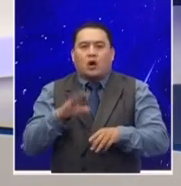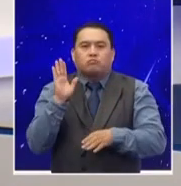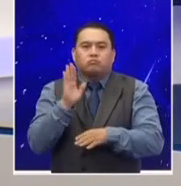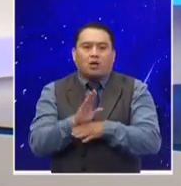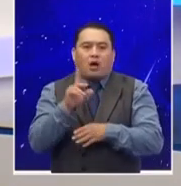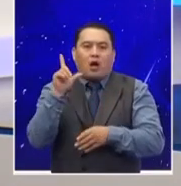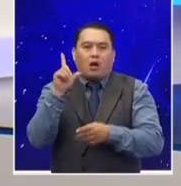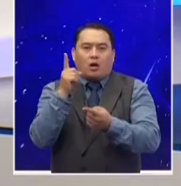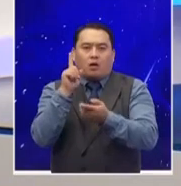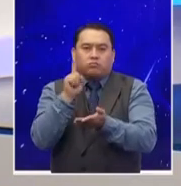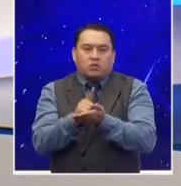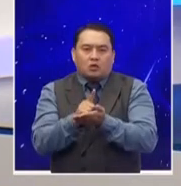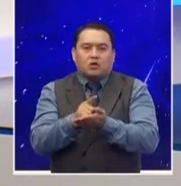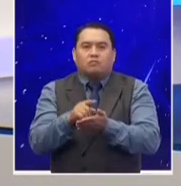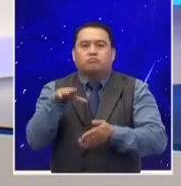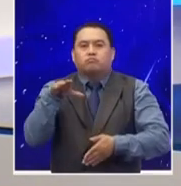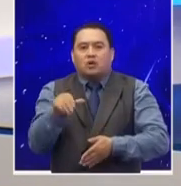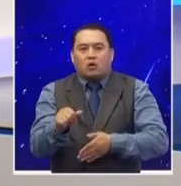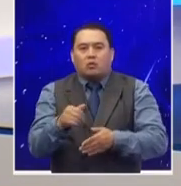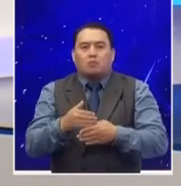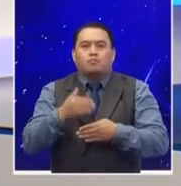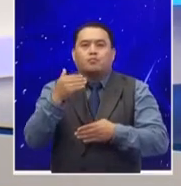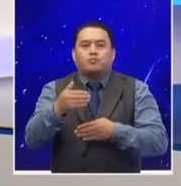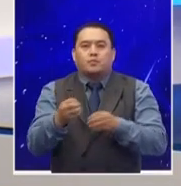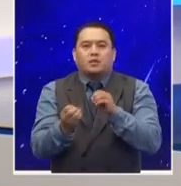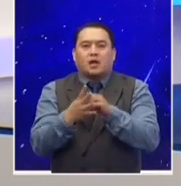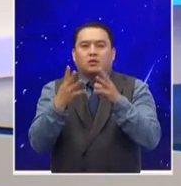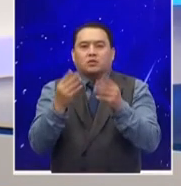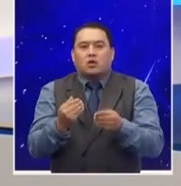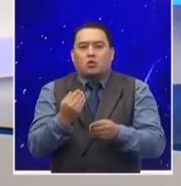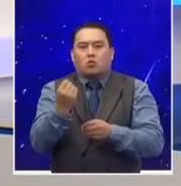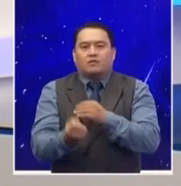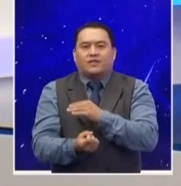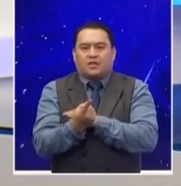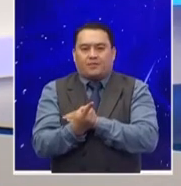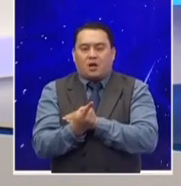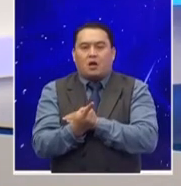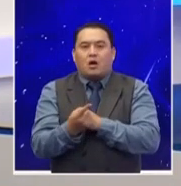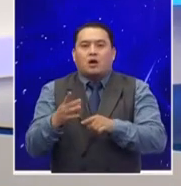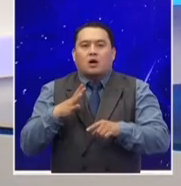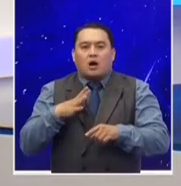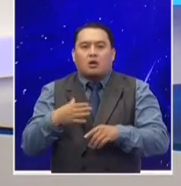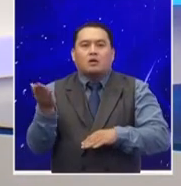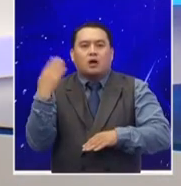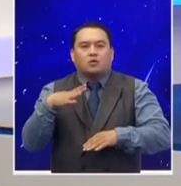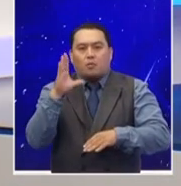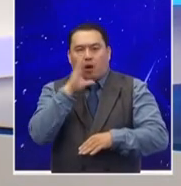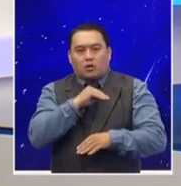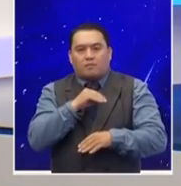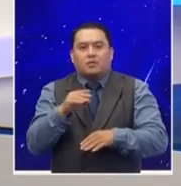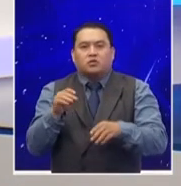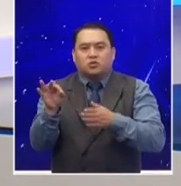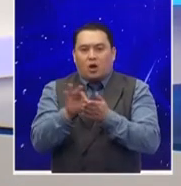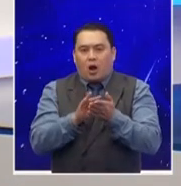обязана сообщать заемщику о просрочке не позже 15 дней после ее возникновения, тогда как раньше она могла